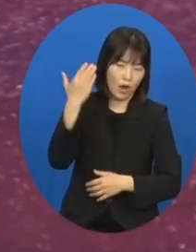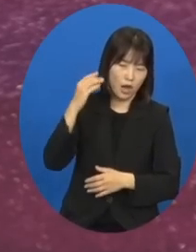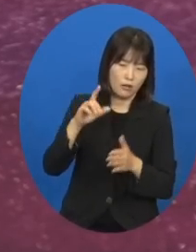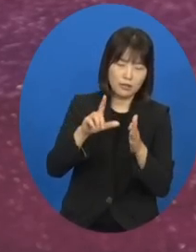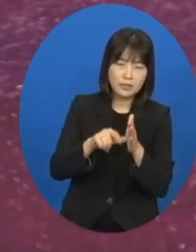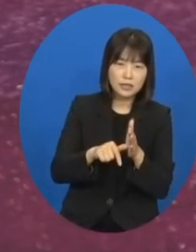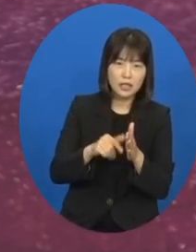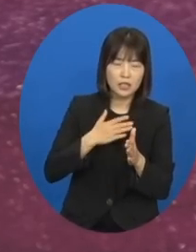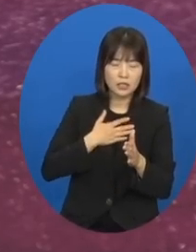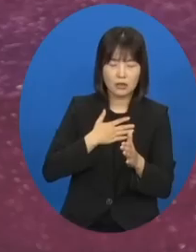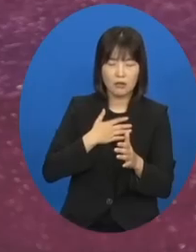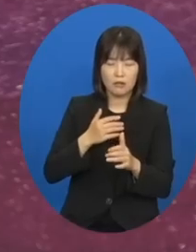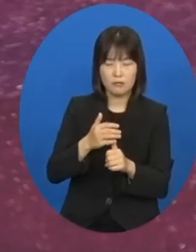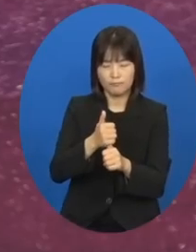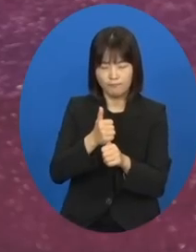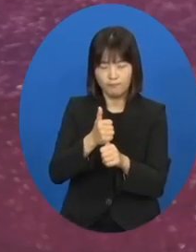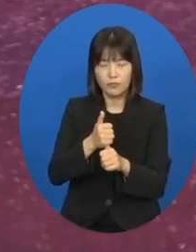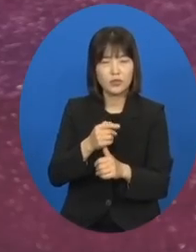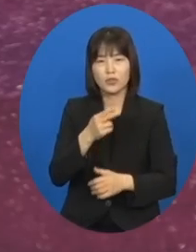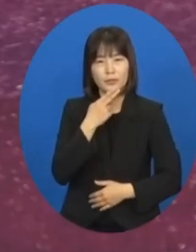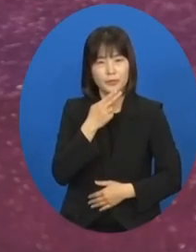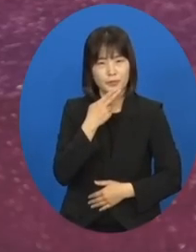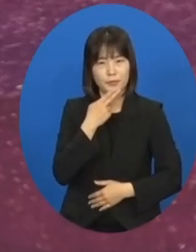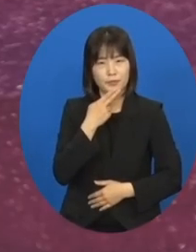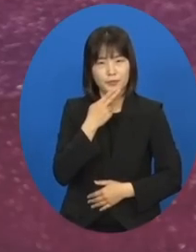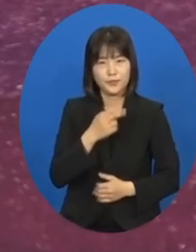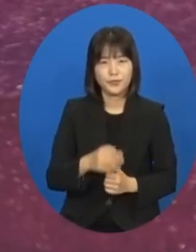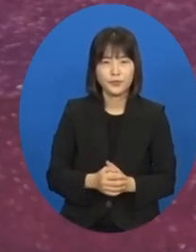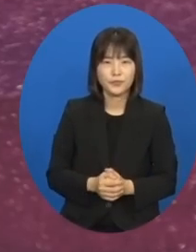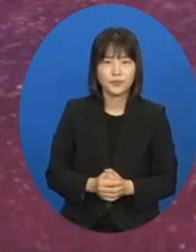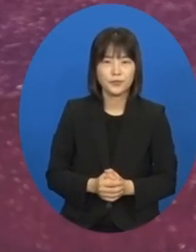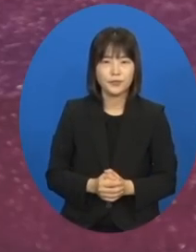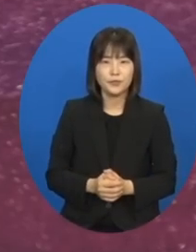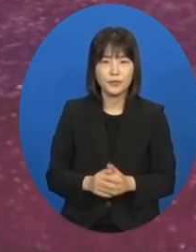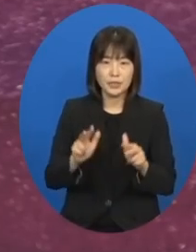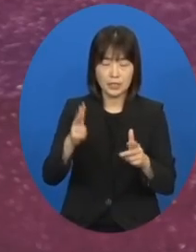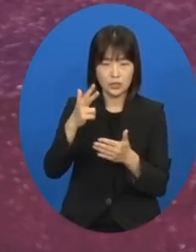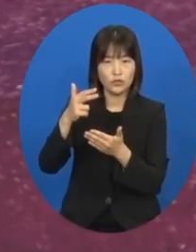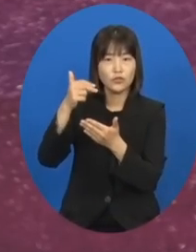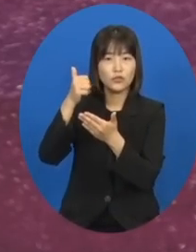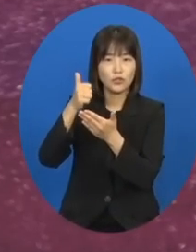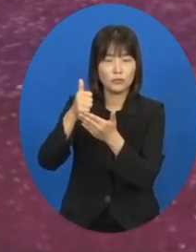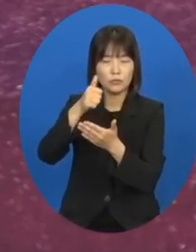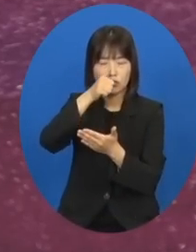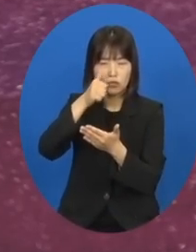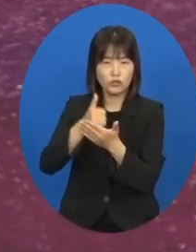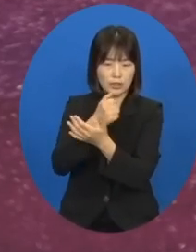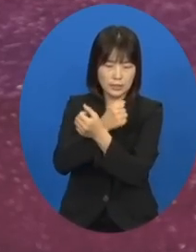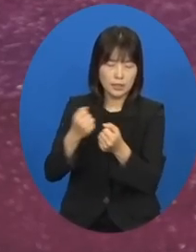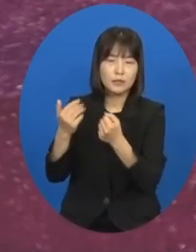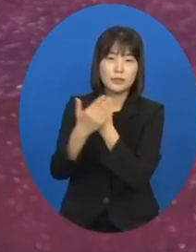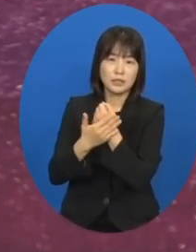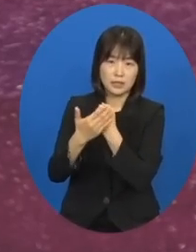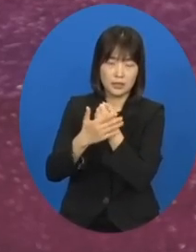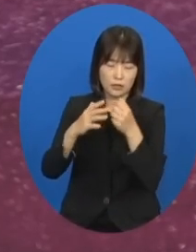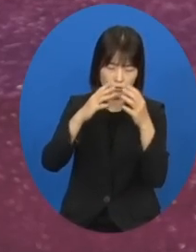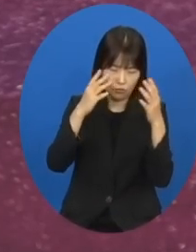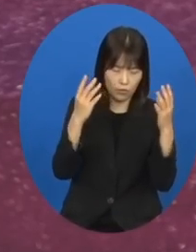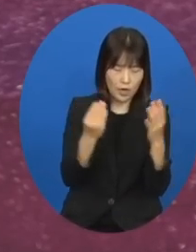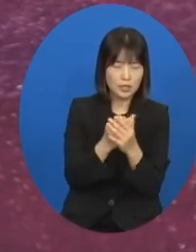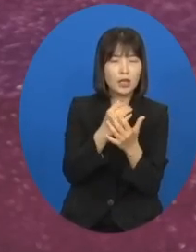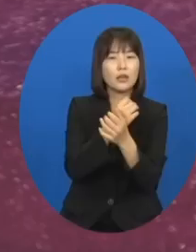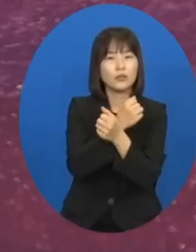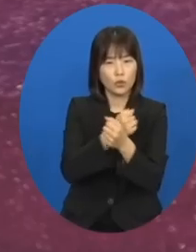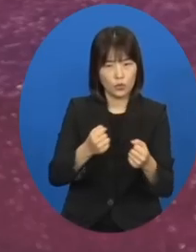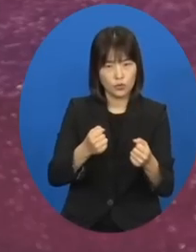저를 붙들지 않습니다 이제는 주님의 그 죄 사함의 은혜와 완전한 그